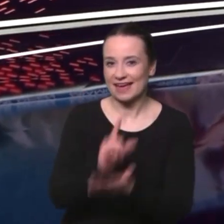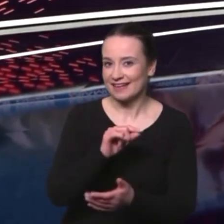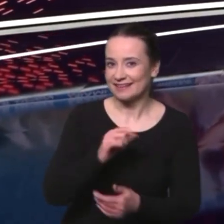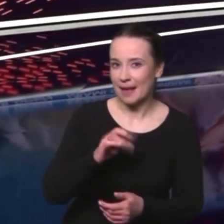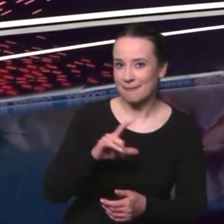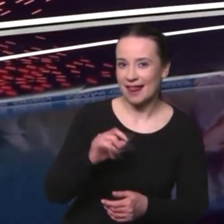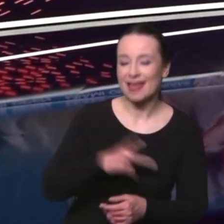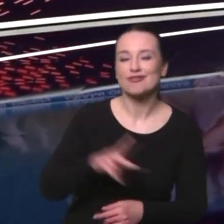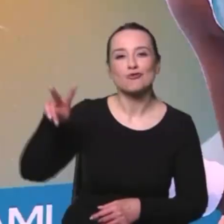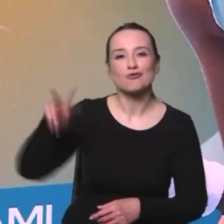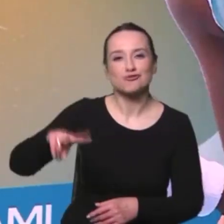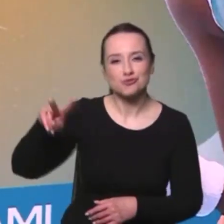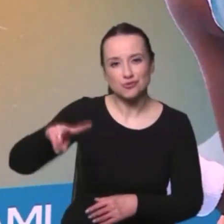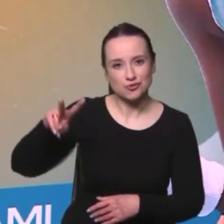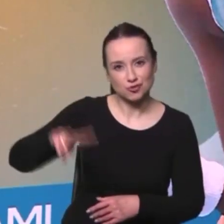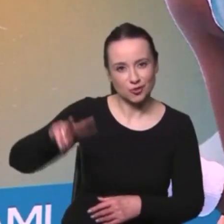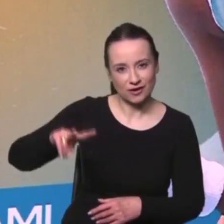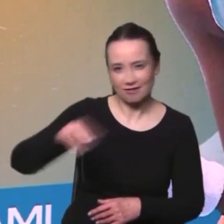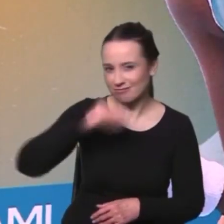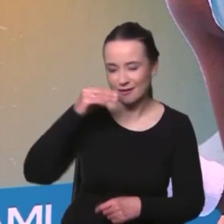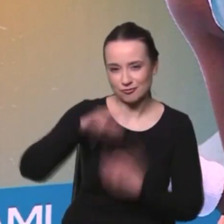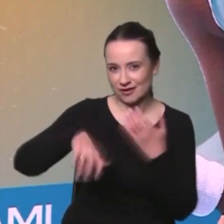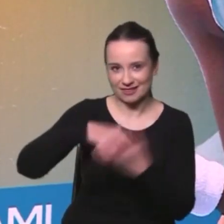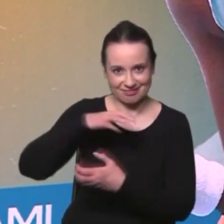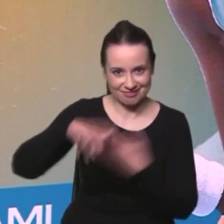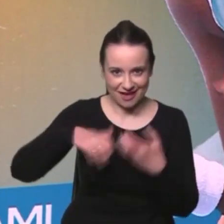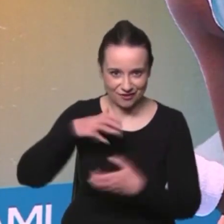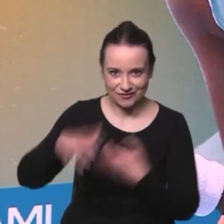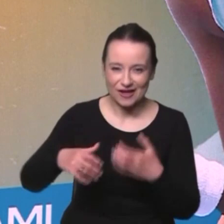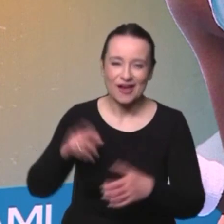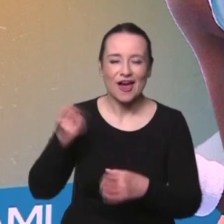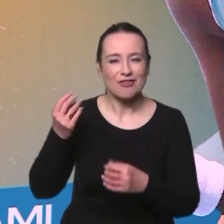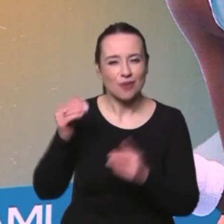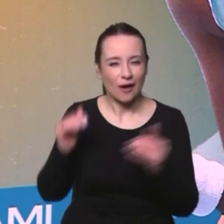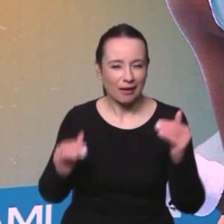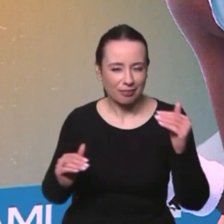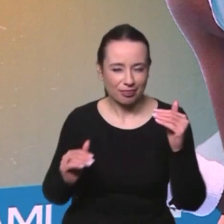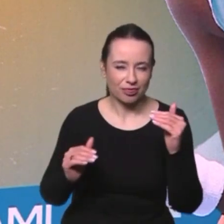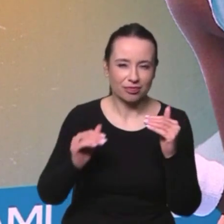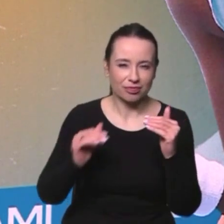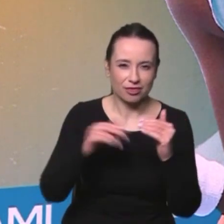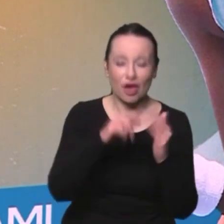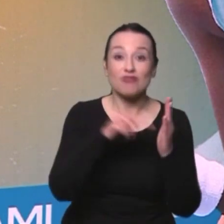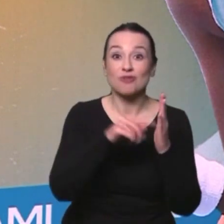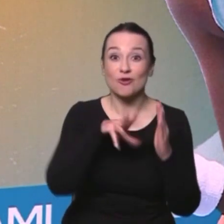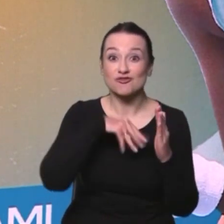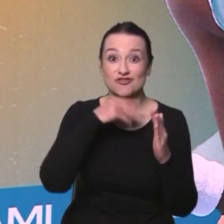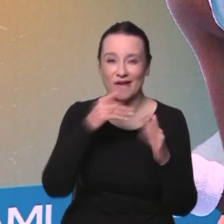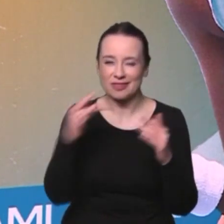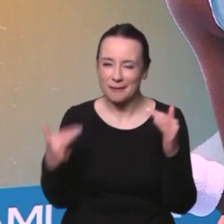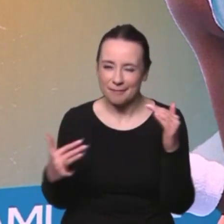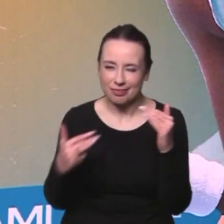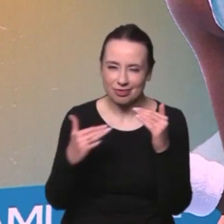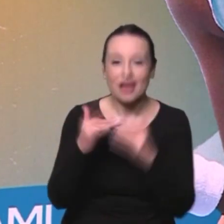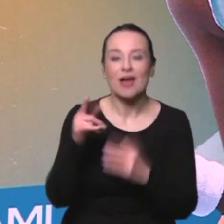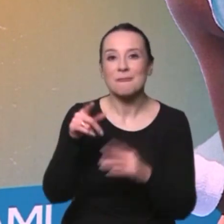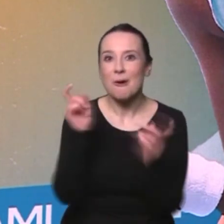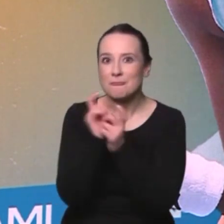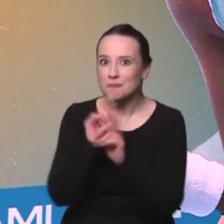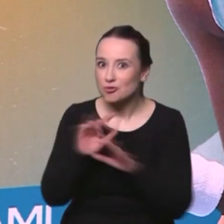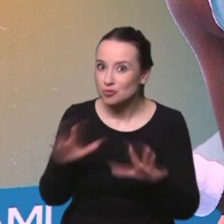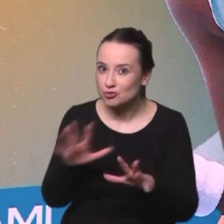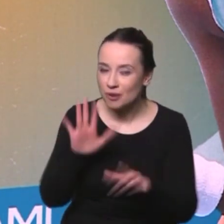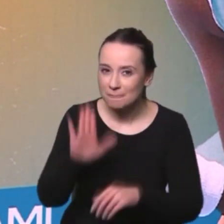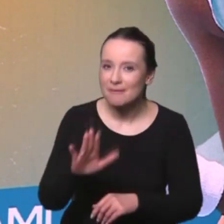druga tenisistka na świecie, ta, która depcze Idze Świątek trochę po piętach, bo faktycznie tych punktów w tym sezonie ma mnóstwo. To na szczęście